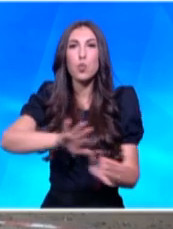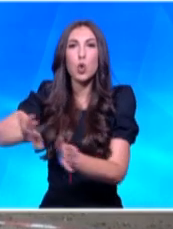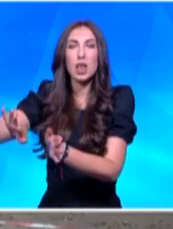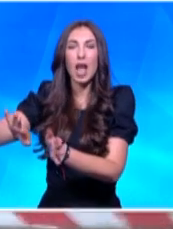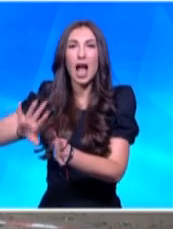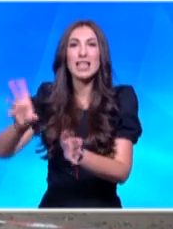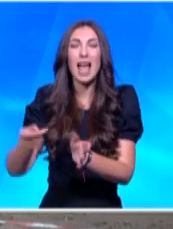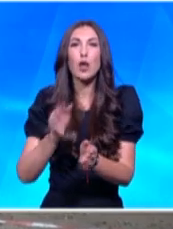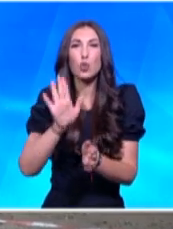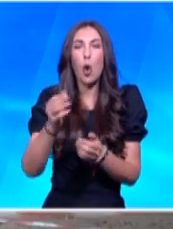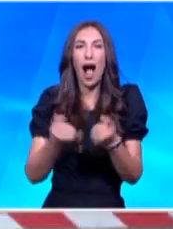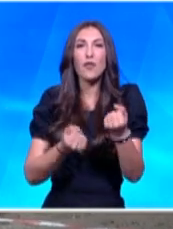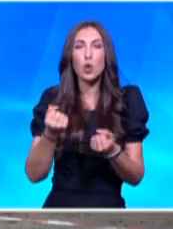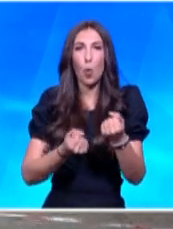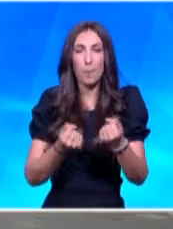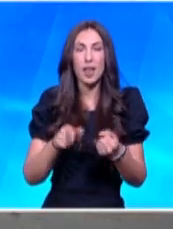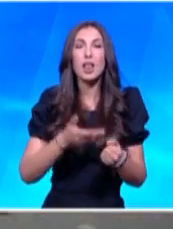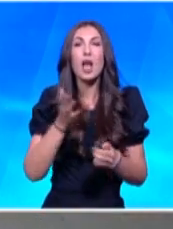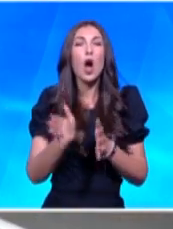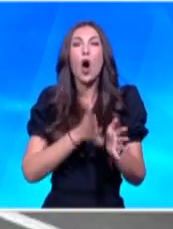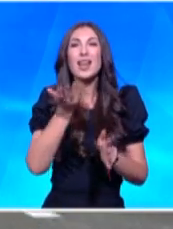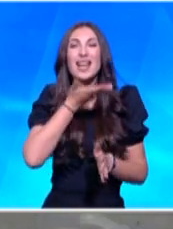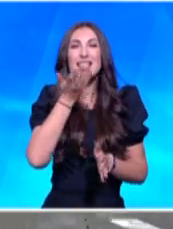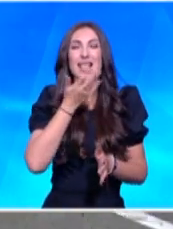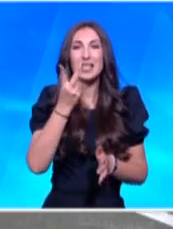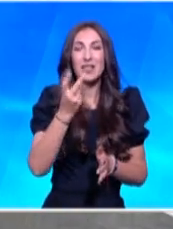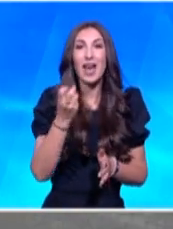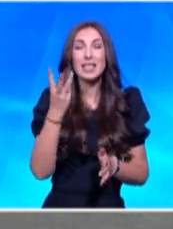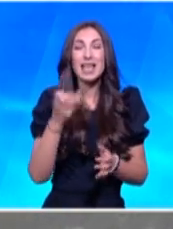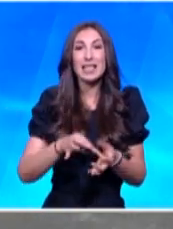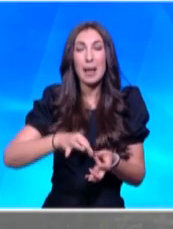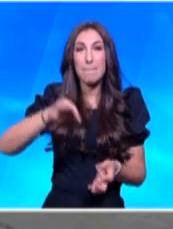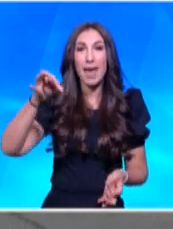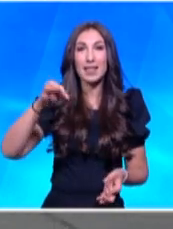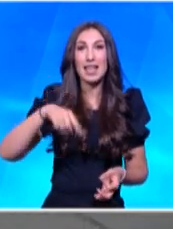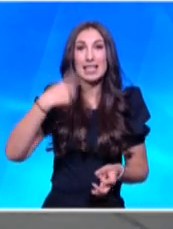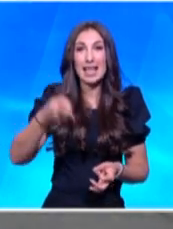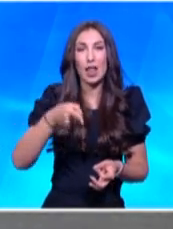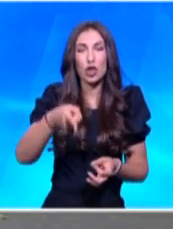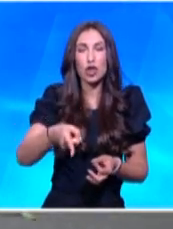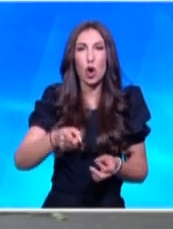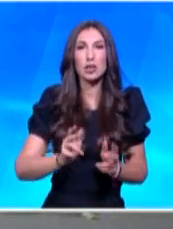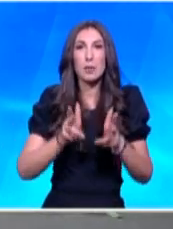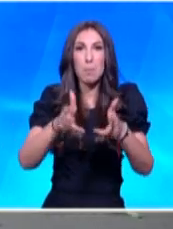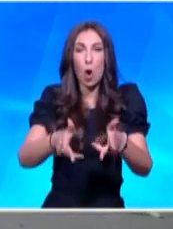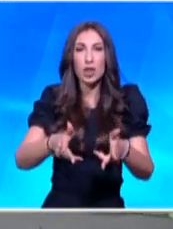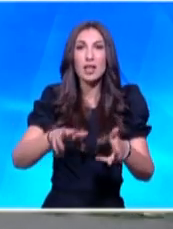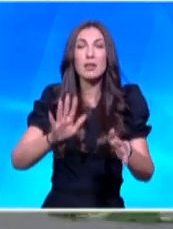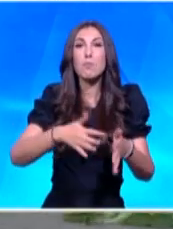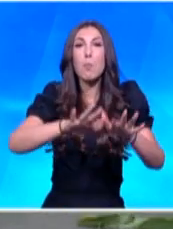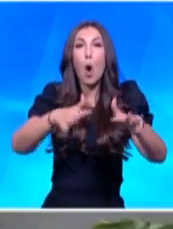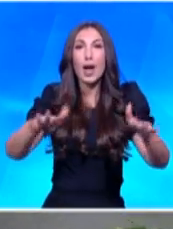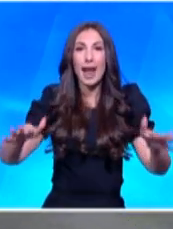с автомобила. Хората разказват, че 20-30 метра след този мост, след морето, в момента тече